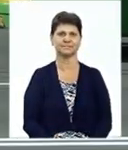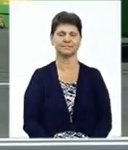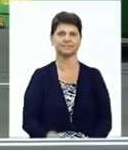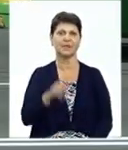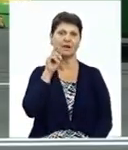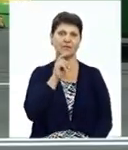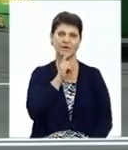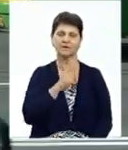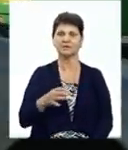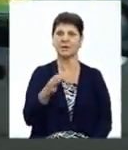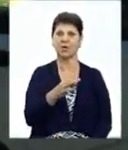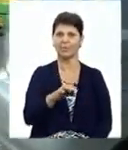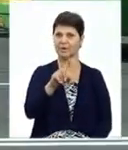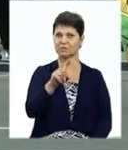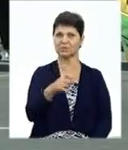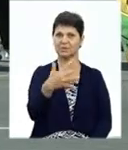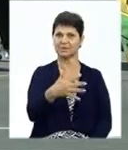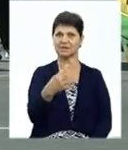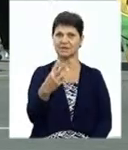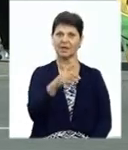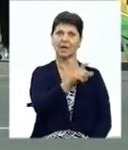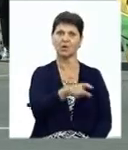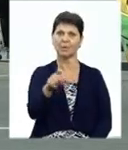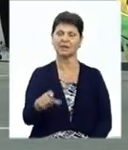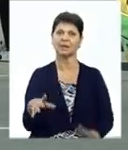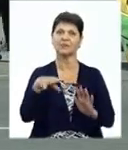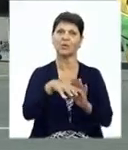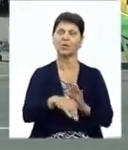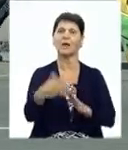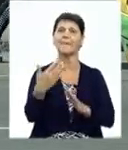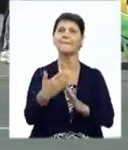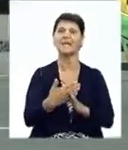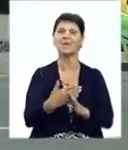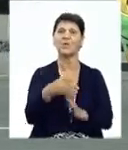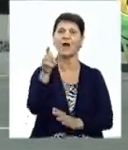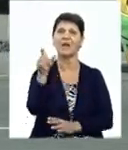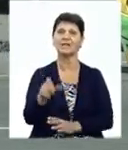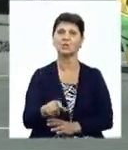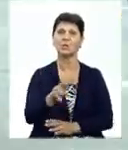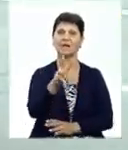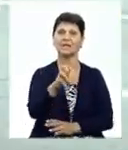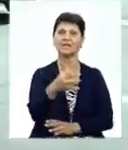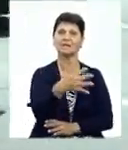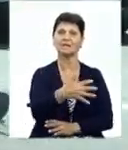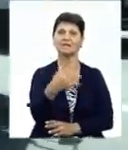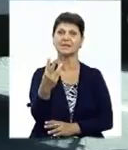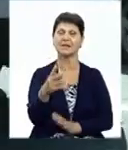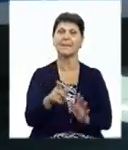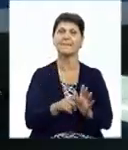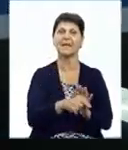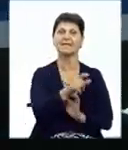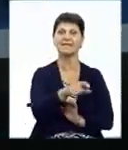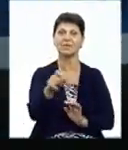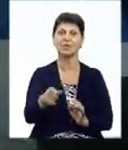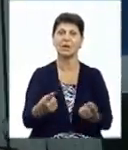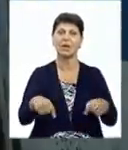У Вінницькій області 153 тисячі громадян, що входять до пільгових категорій, і ще 353 тисячі пенсіонерів, які